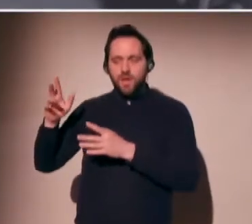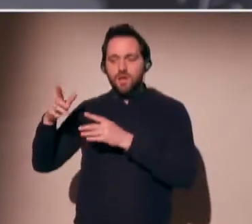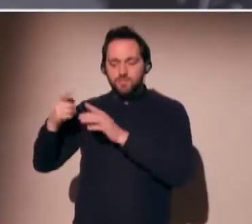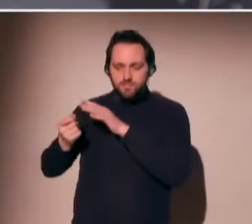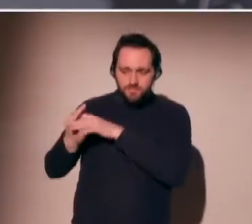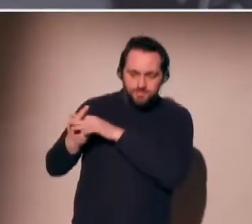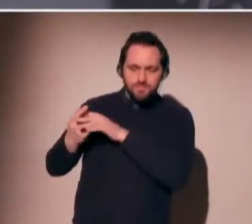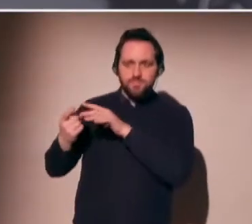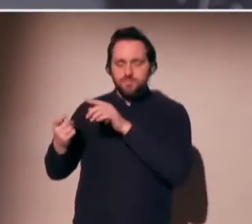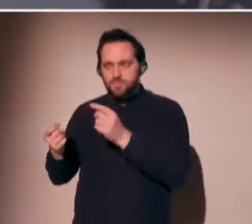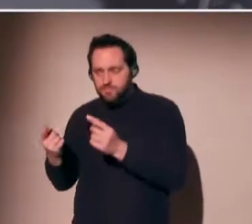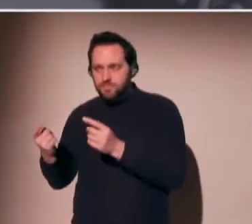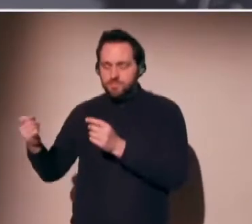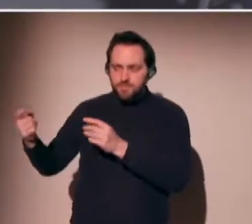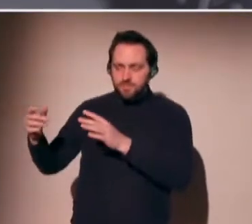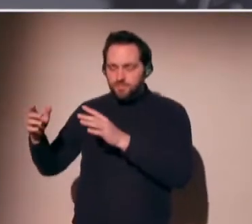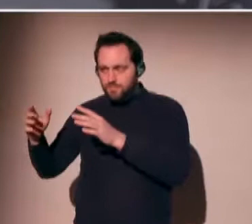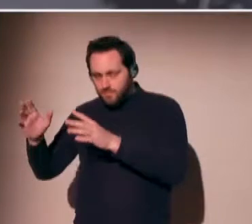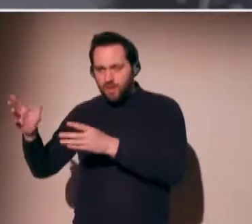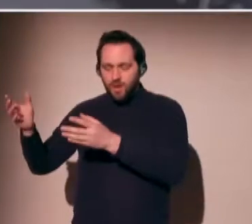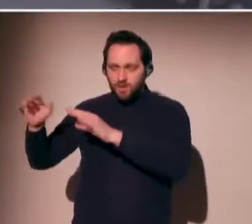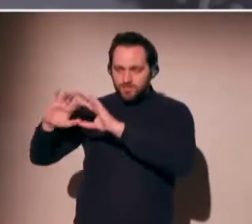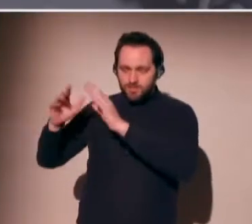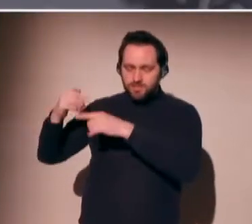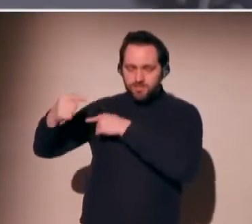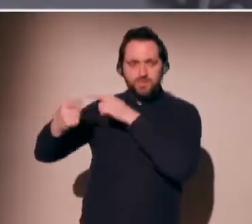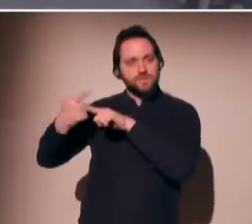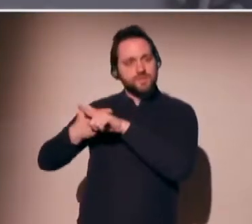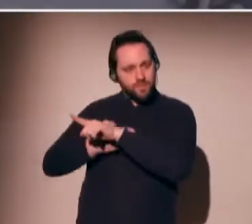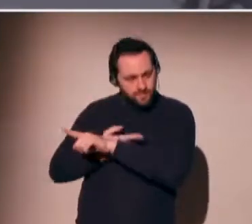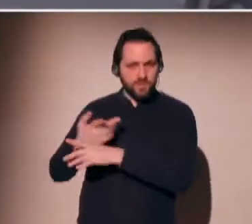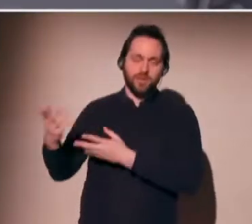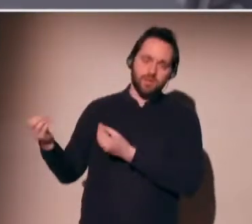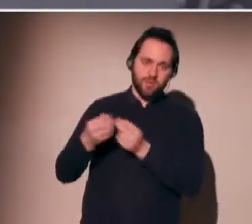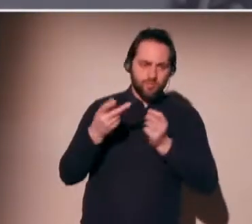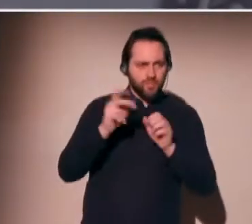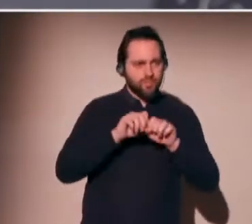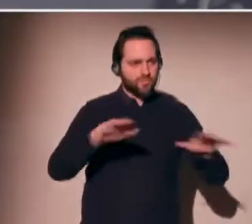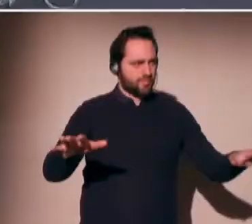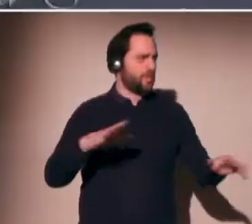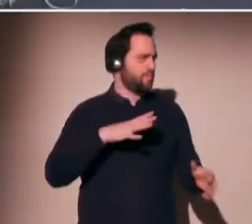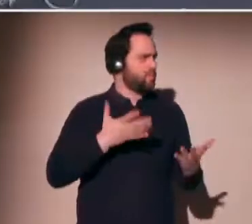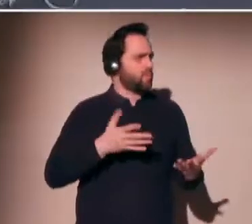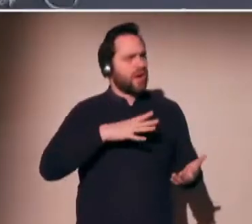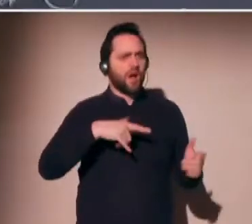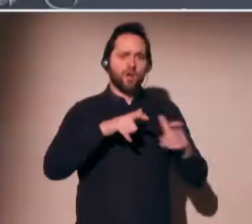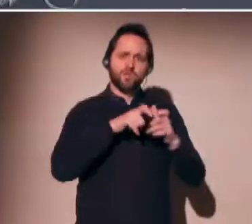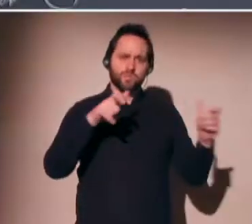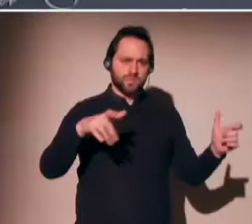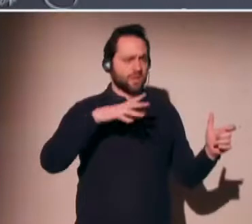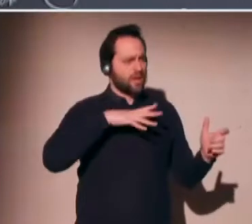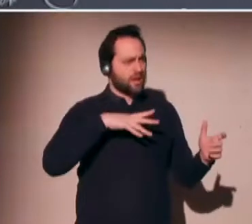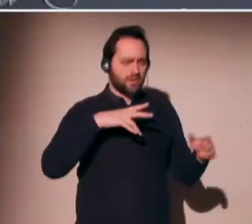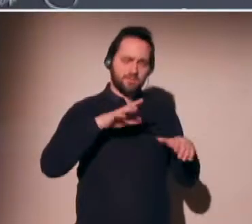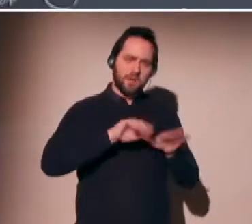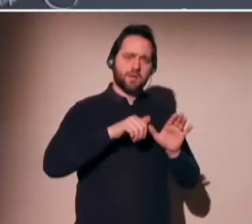où certaines entreprises se portent très bien avec les voitures autonomes et elles se rapprochent d'un niveau d'autonomie, de performance et